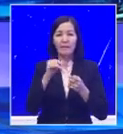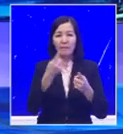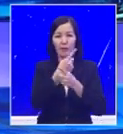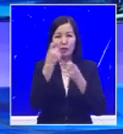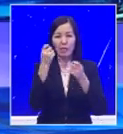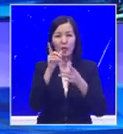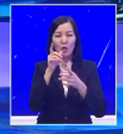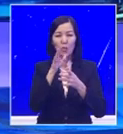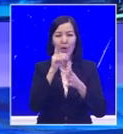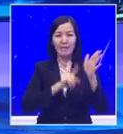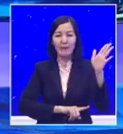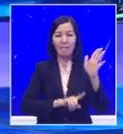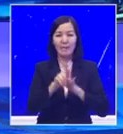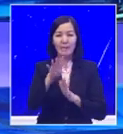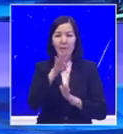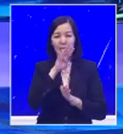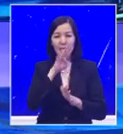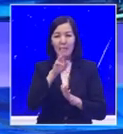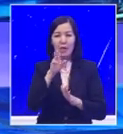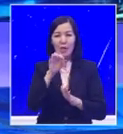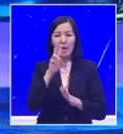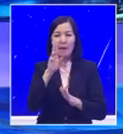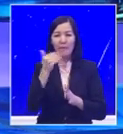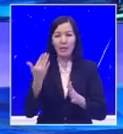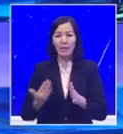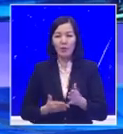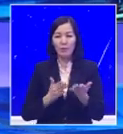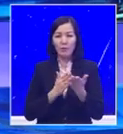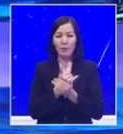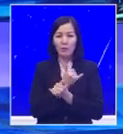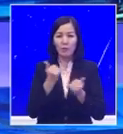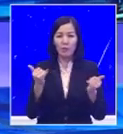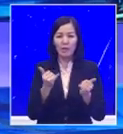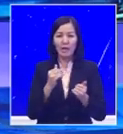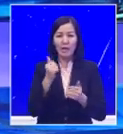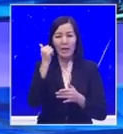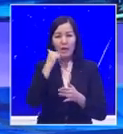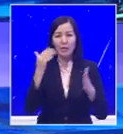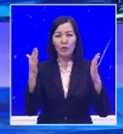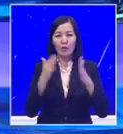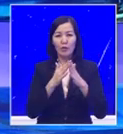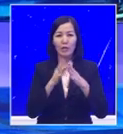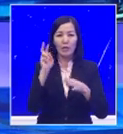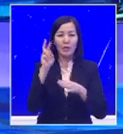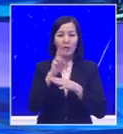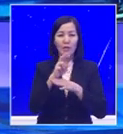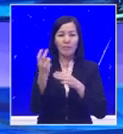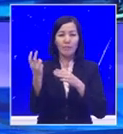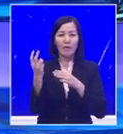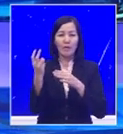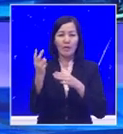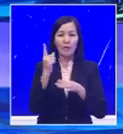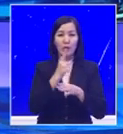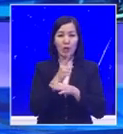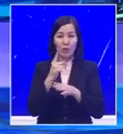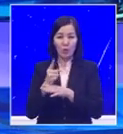жарияланған уақыттан бері Текелдегі шапағат арнаулы әлеуметтік қызмет көрсету орталығы, яғни қарттар үйіне кіріп шығуға